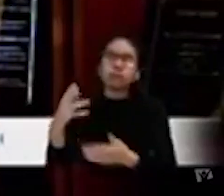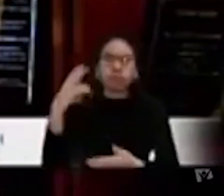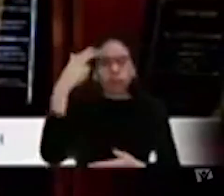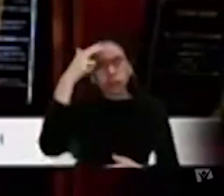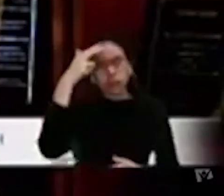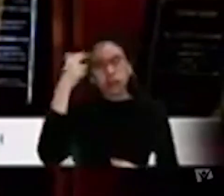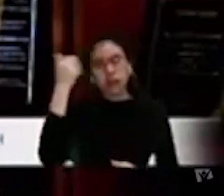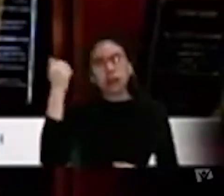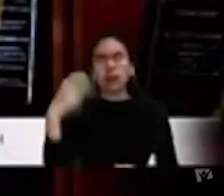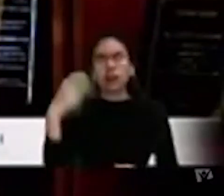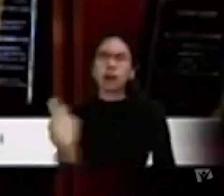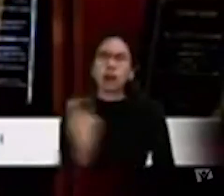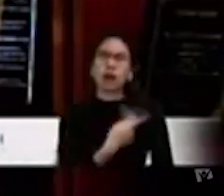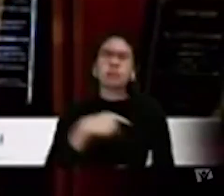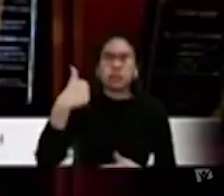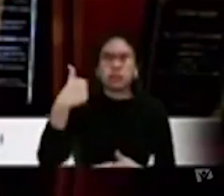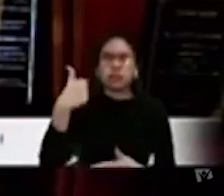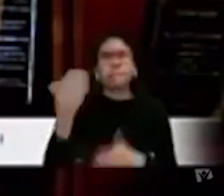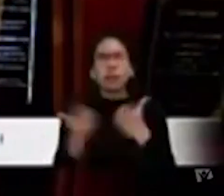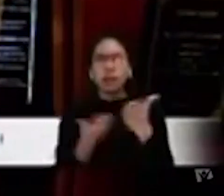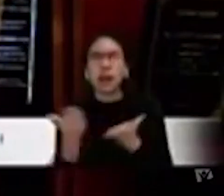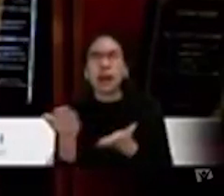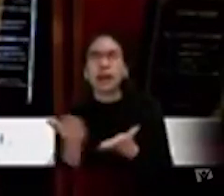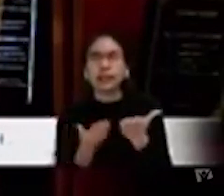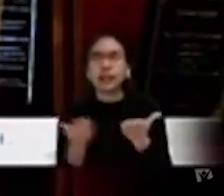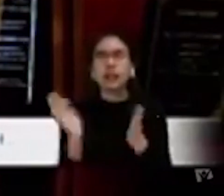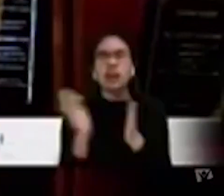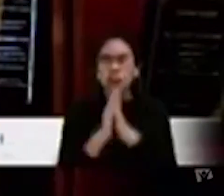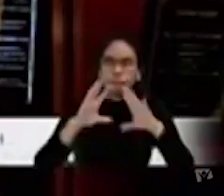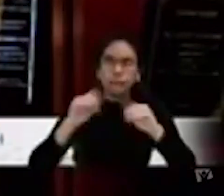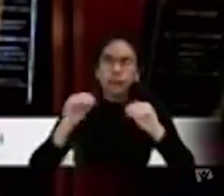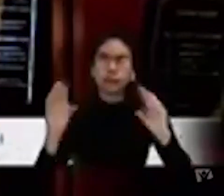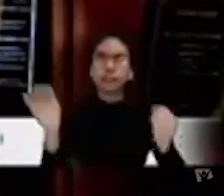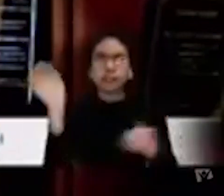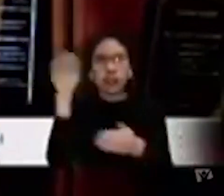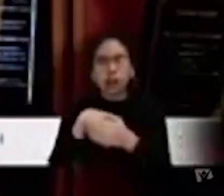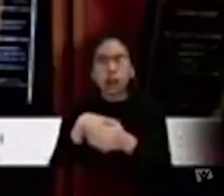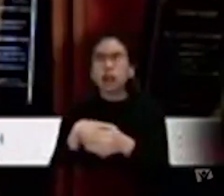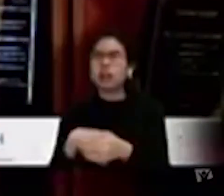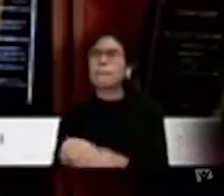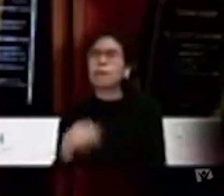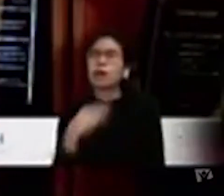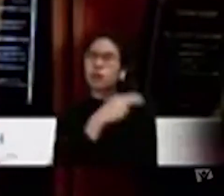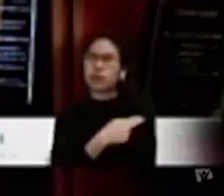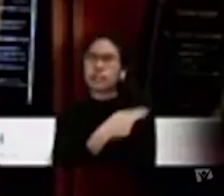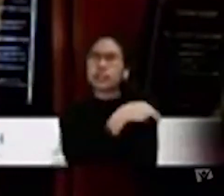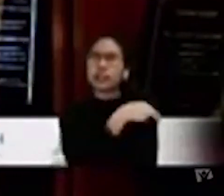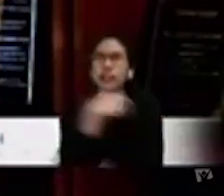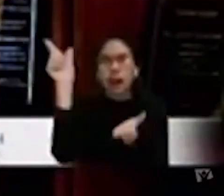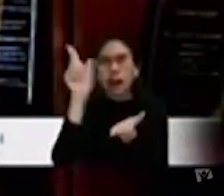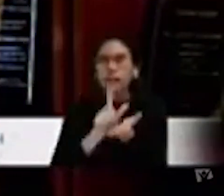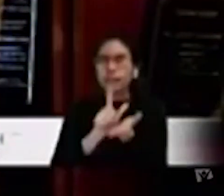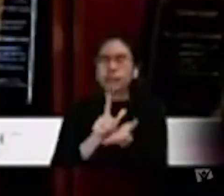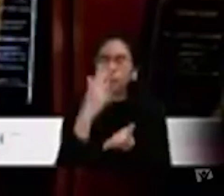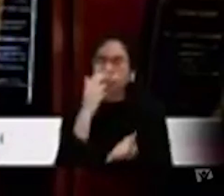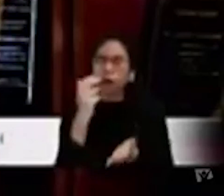melayani dan bekerja di lembaga Tuhan di Rumah Sakit Advent Bandung yang kami banggakan dan kami cintai